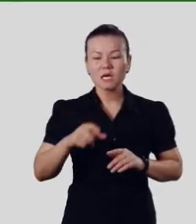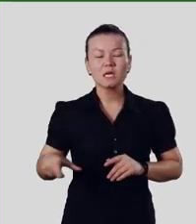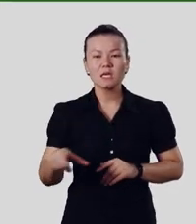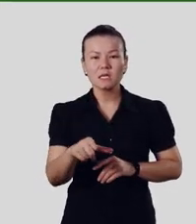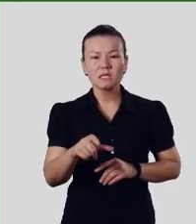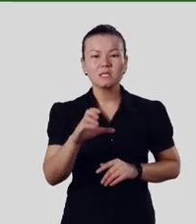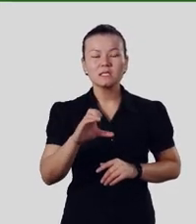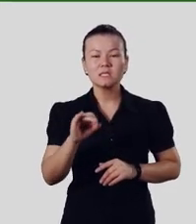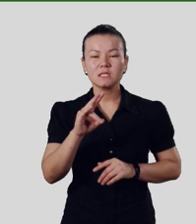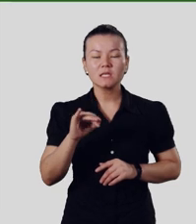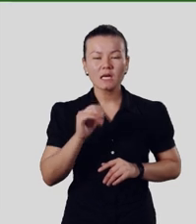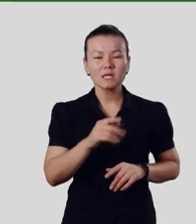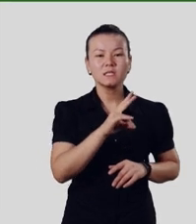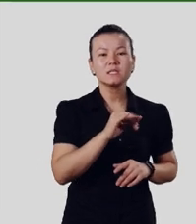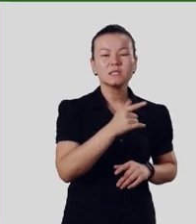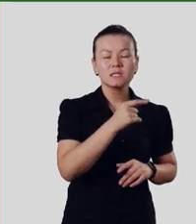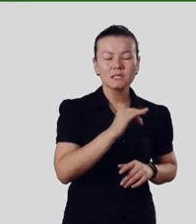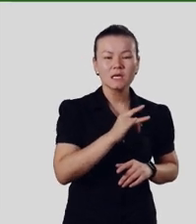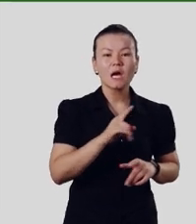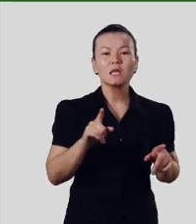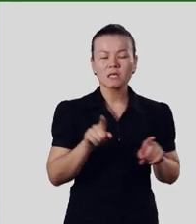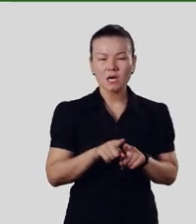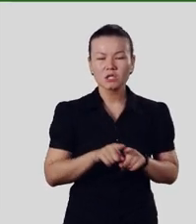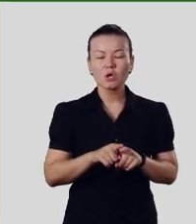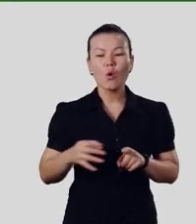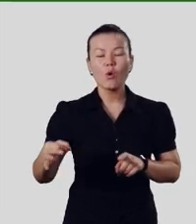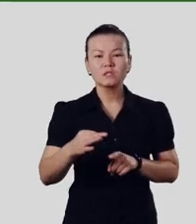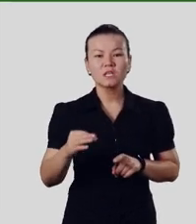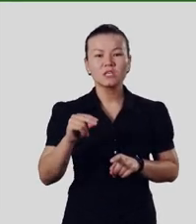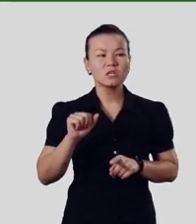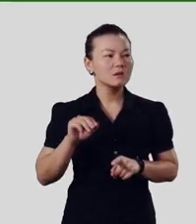Сенегал и Нигер, а также озеро Чад.